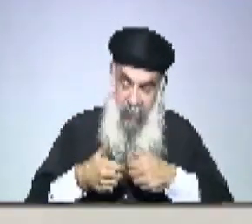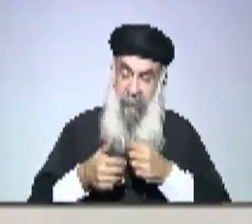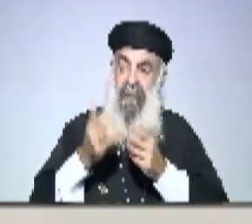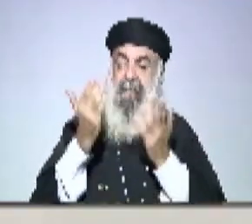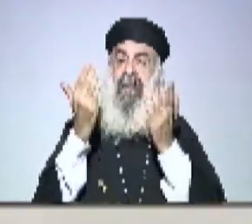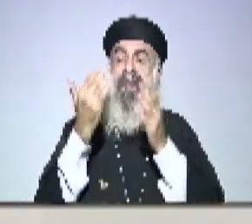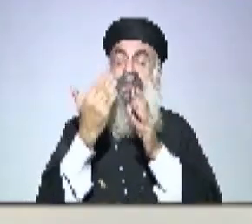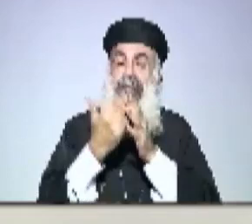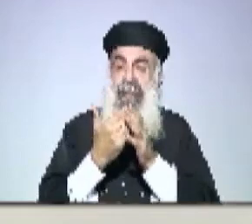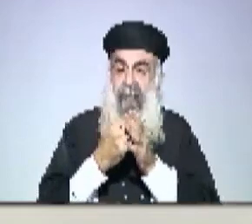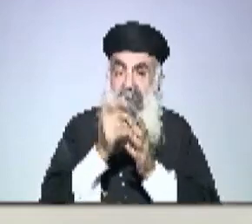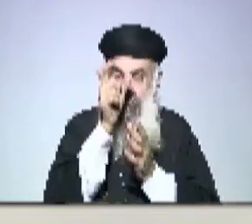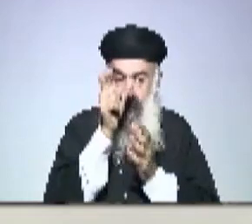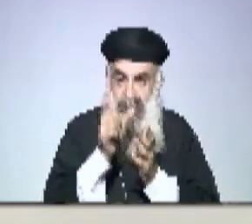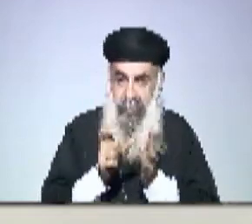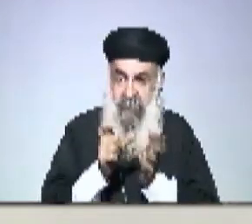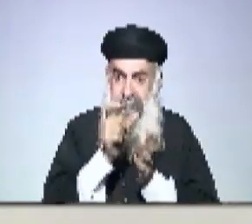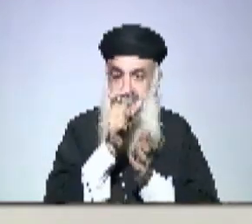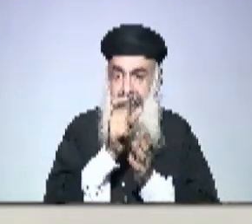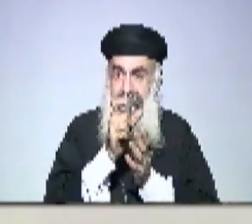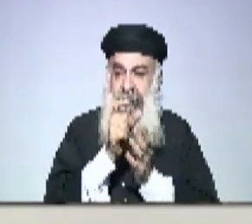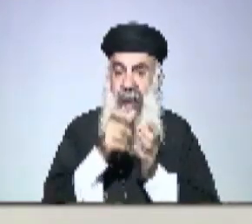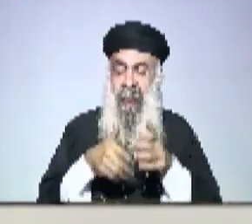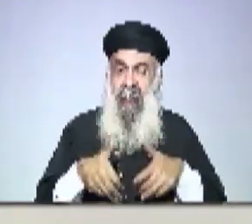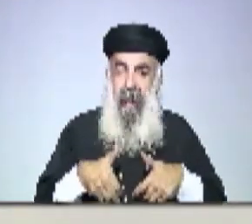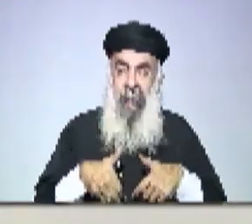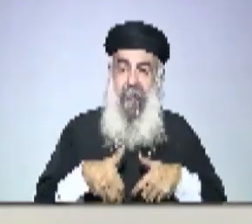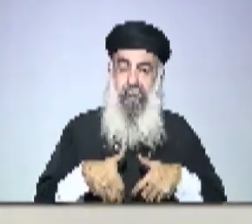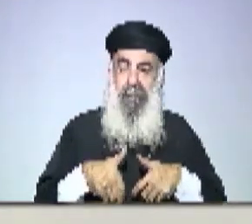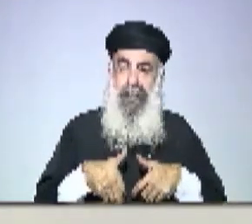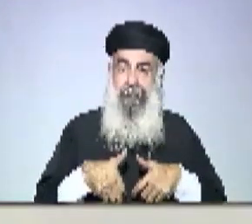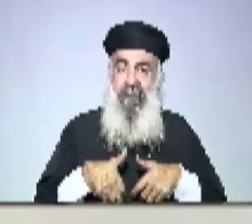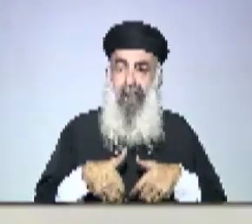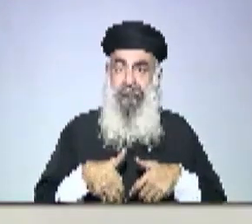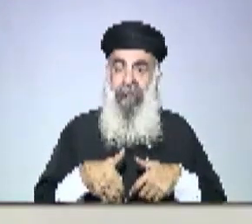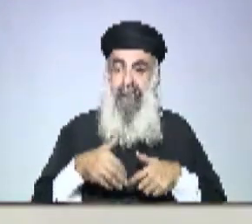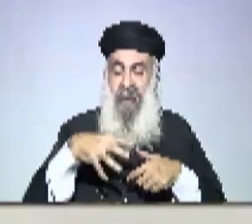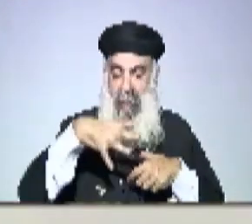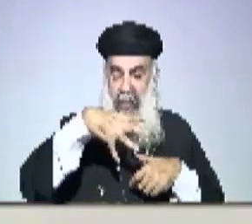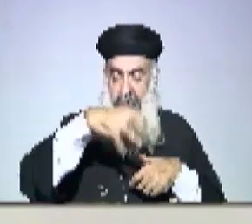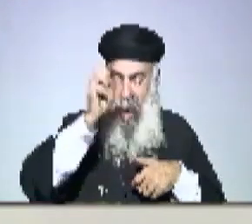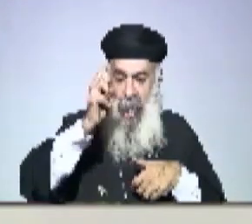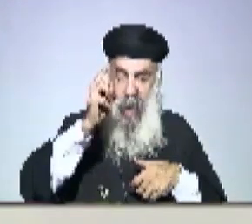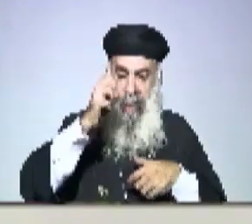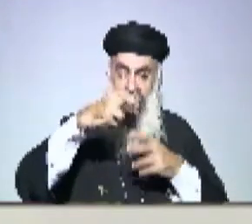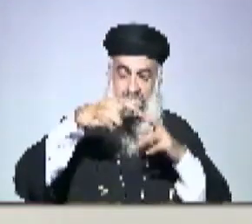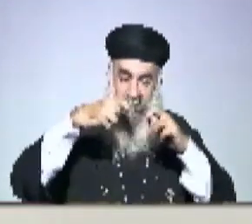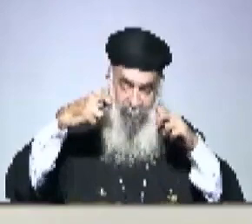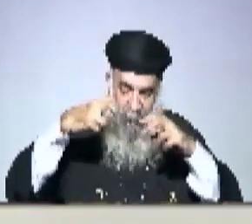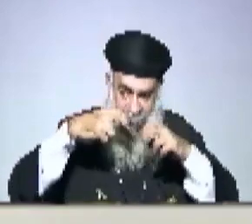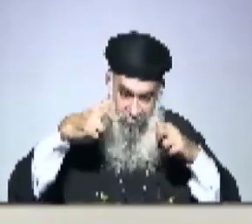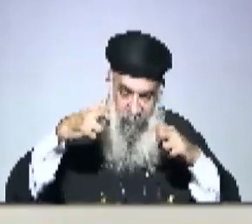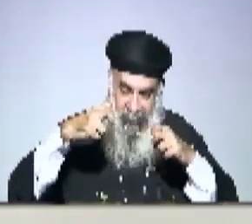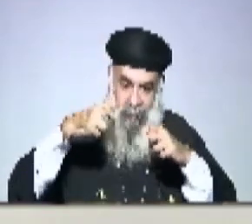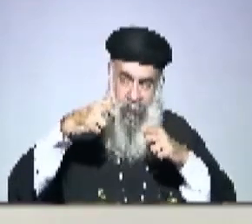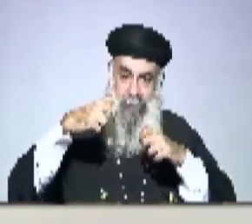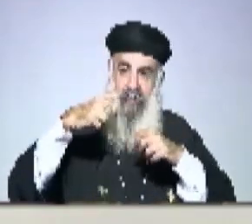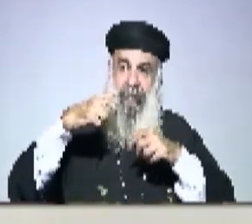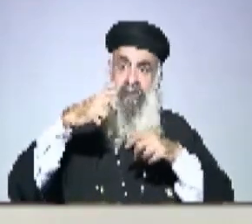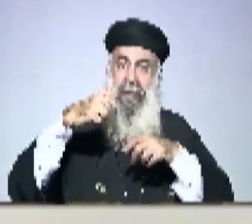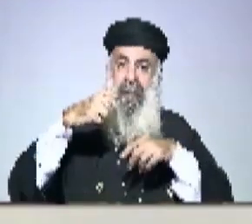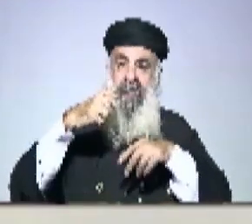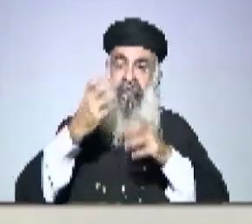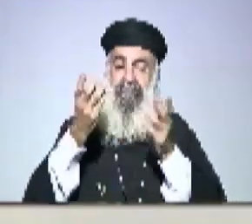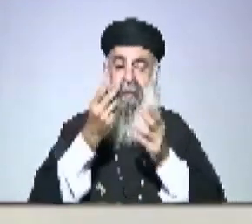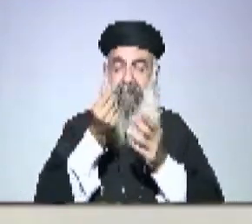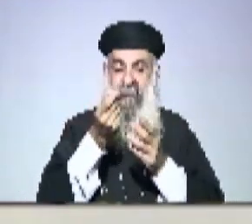اجل انسان محتاج يعمل اشعه ولا فحص ولا ام ار اي ومش